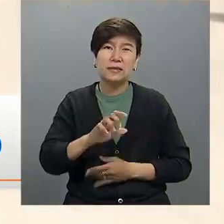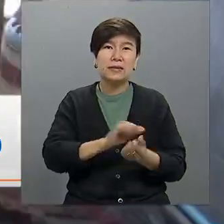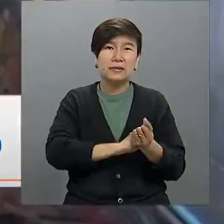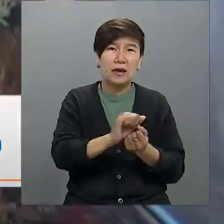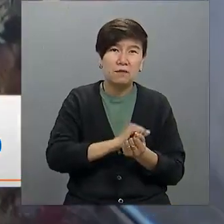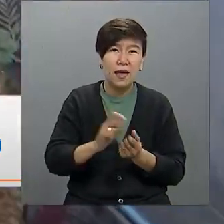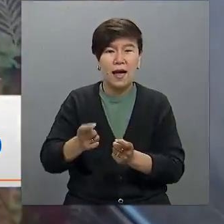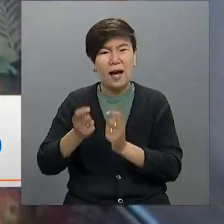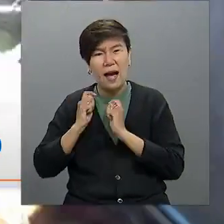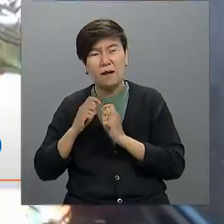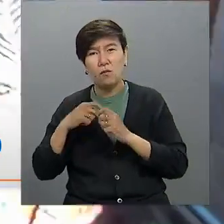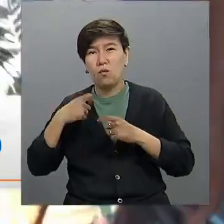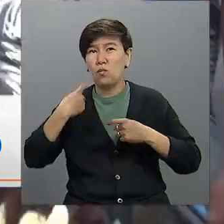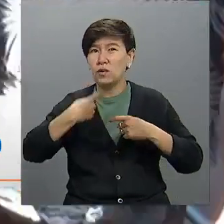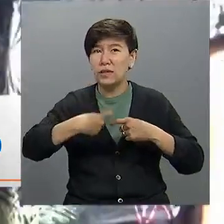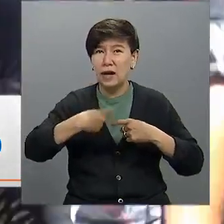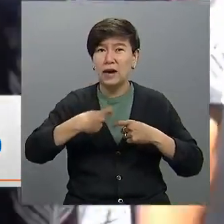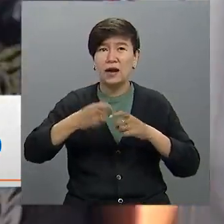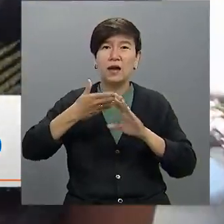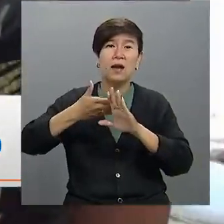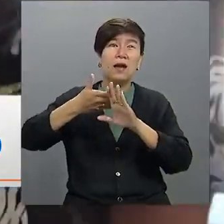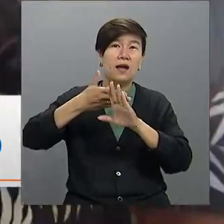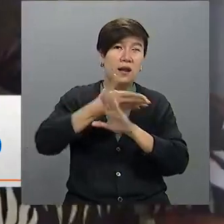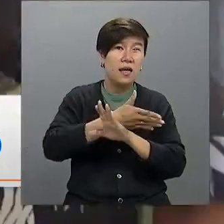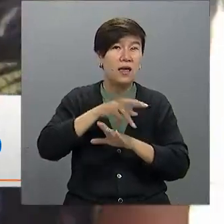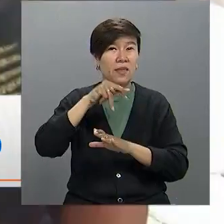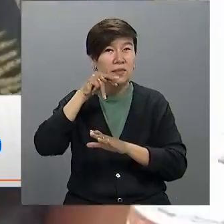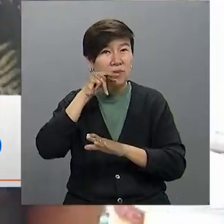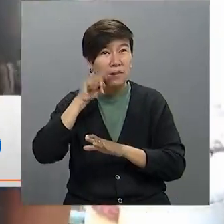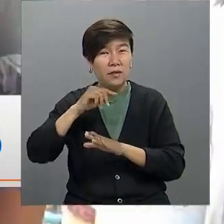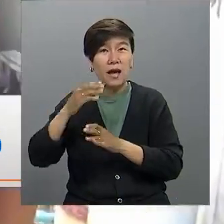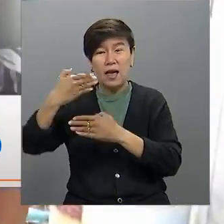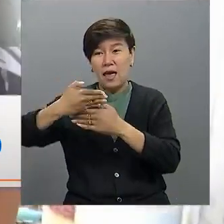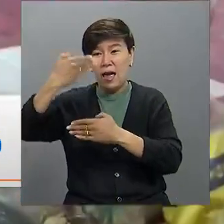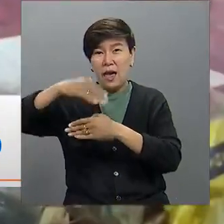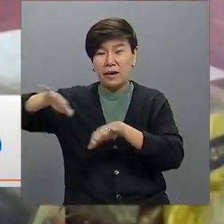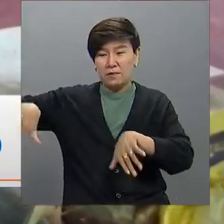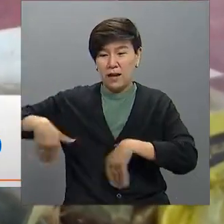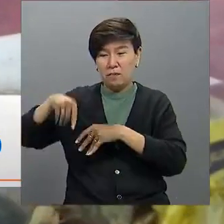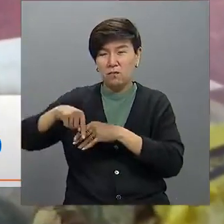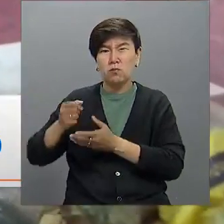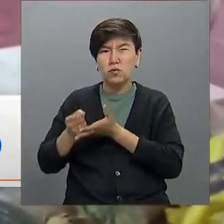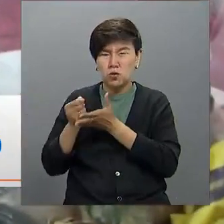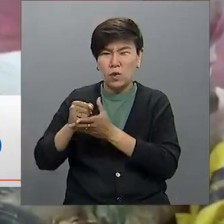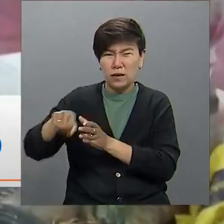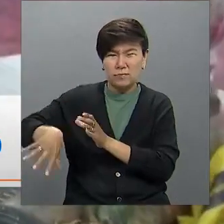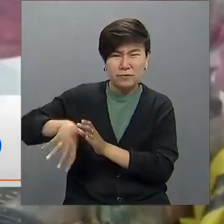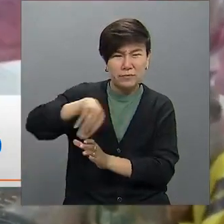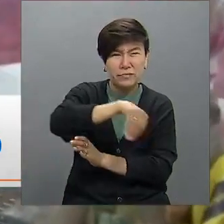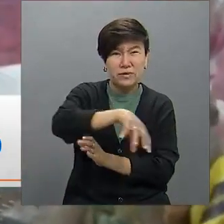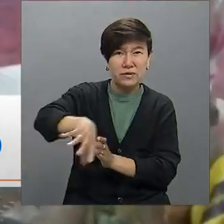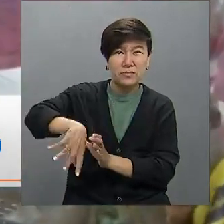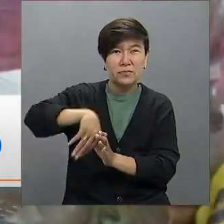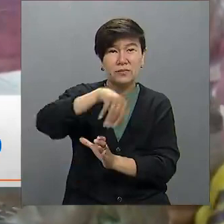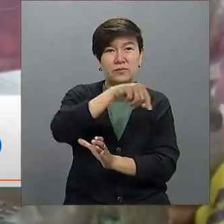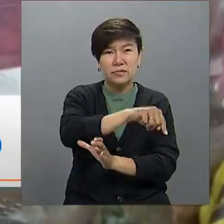ยที่ผ่านมาชลประทานพยายามดึงน้ำจากอ่างเก็บน้ำบ้านเขาพลูซึ่งเป็นแหล่งน้ำดิบในตำบลบางสักอำเภ